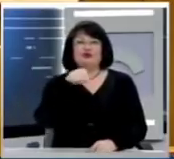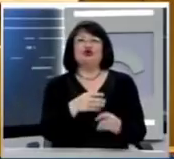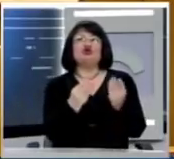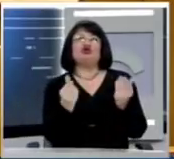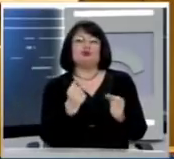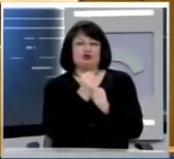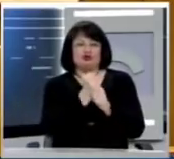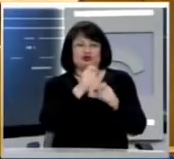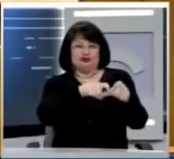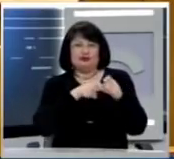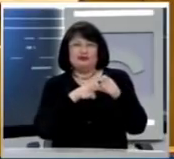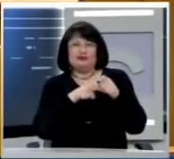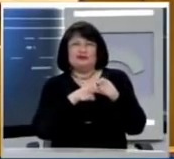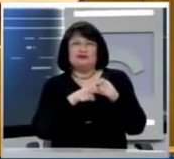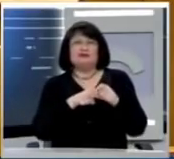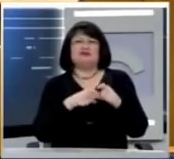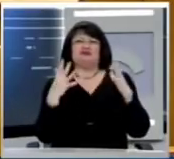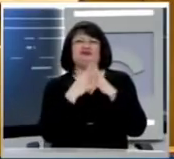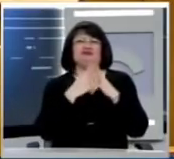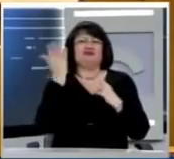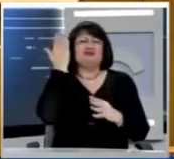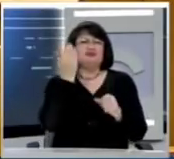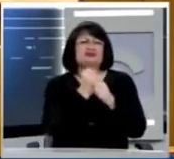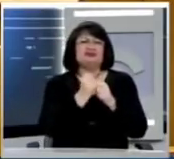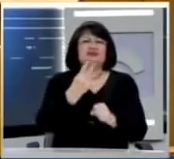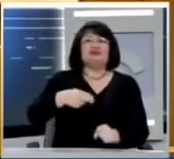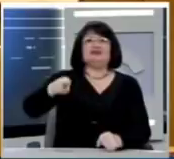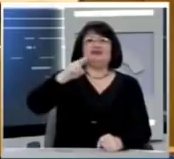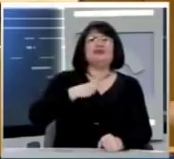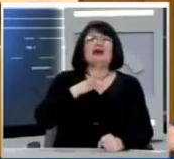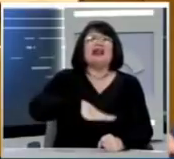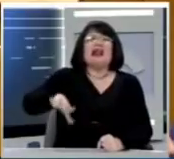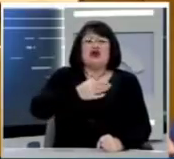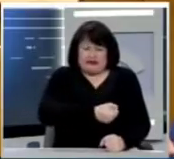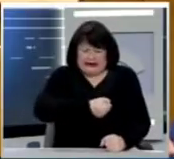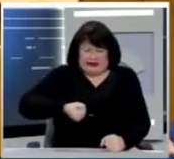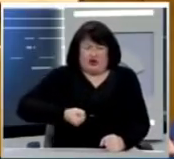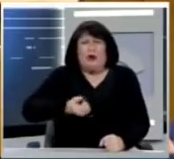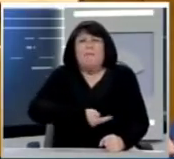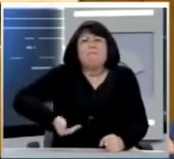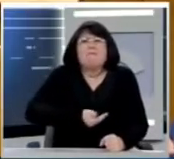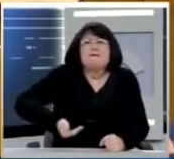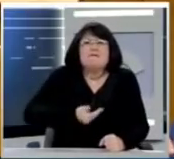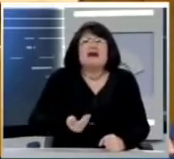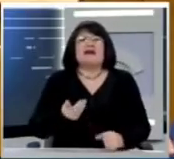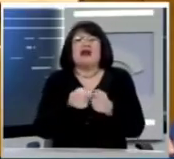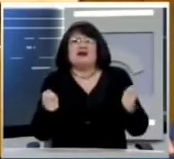μηχανισμός της υπερτιμολόγησης των φαρμάκων την ώρα που ο ελληνικός λαός στέναζε από τη λιτότητα και από τα μέτρα του